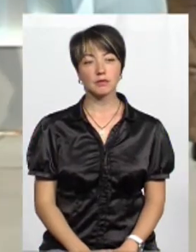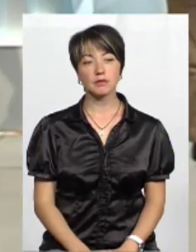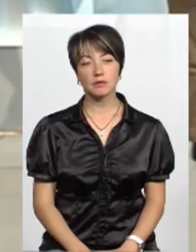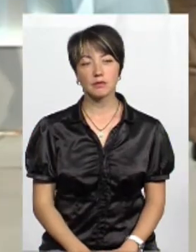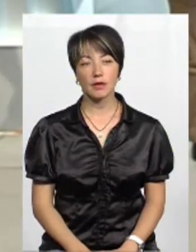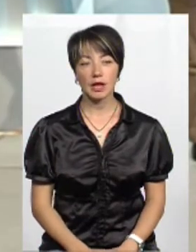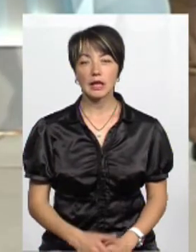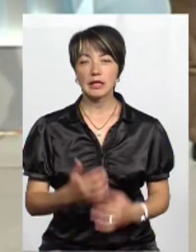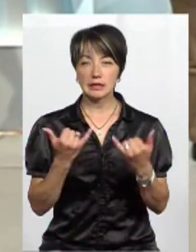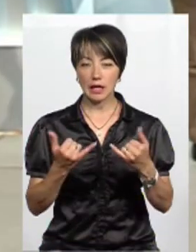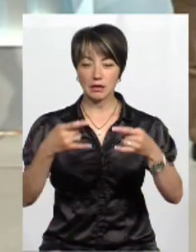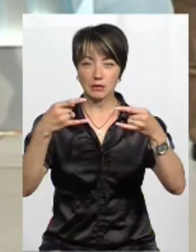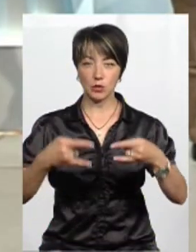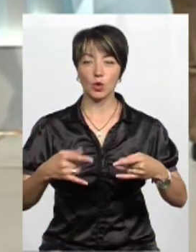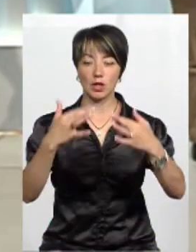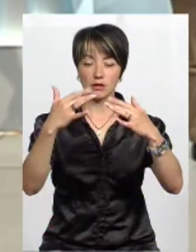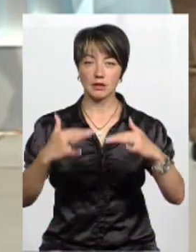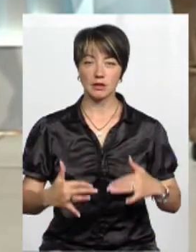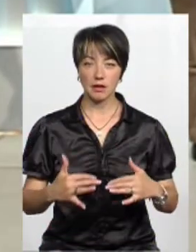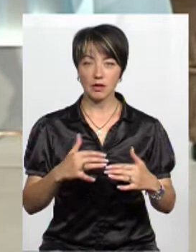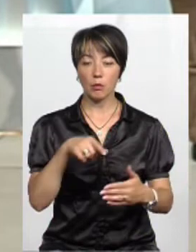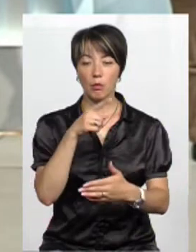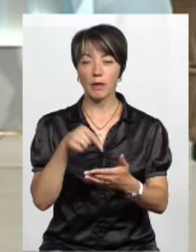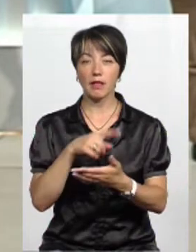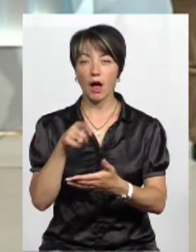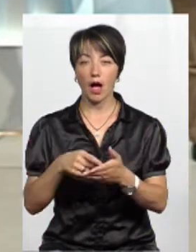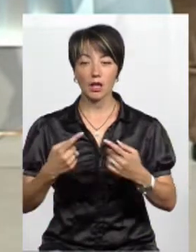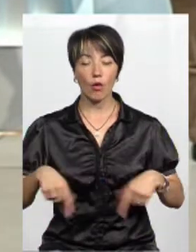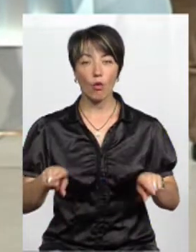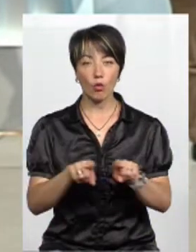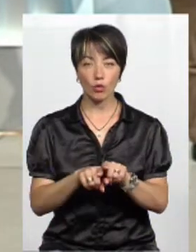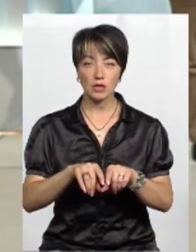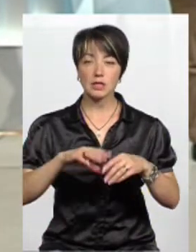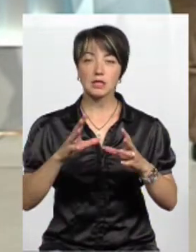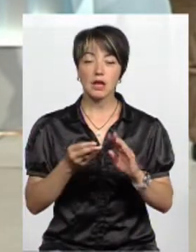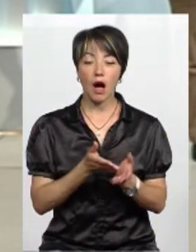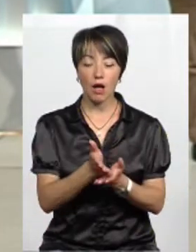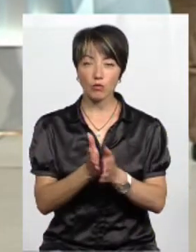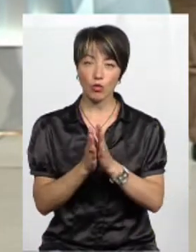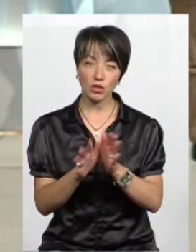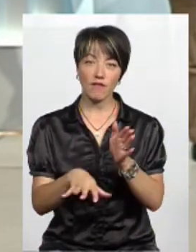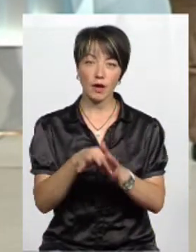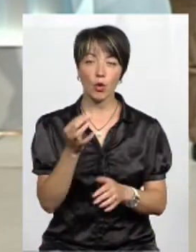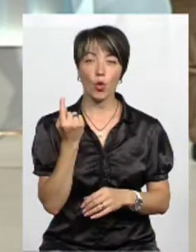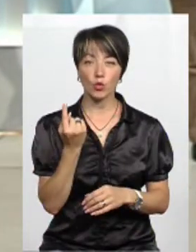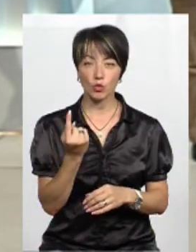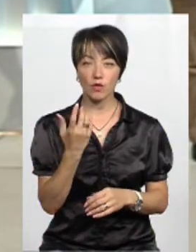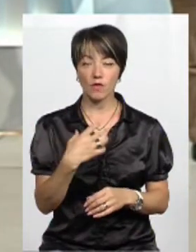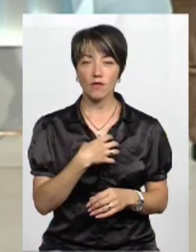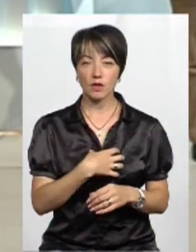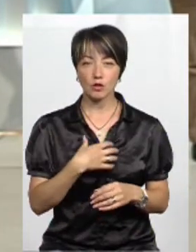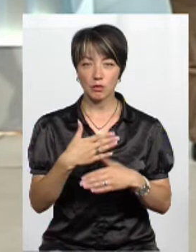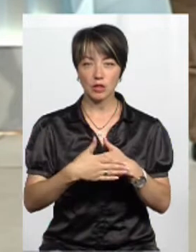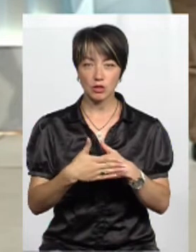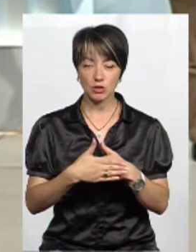Зараз перед вами на моніторі з'являться виклики округу за галузями. Попрошу вас вибрати ту, яка вам